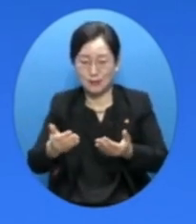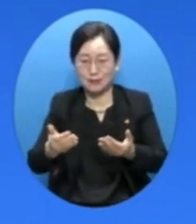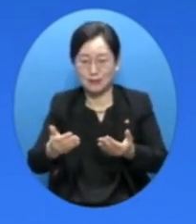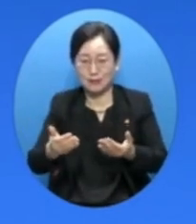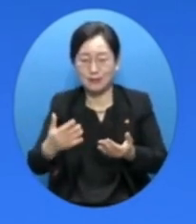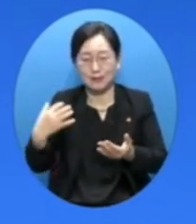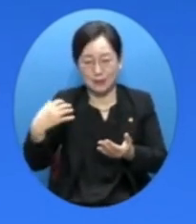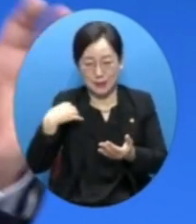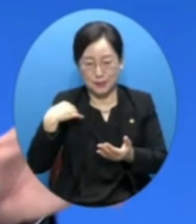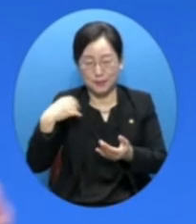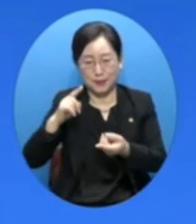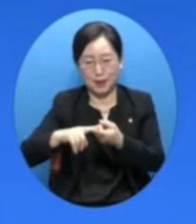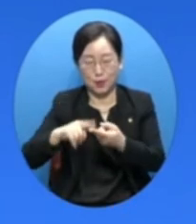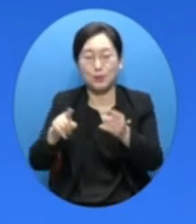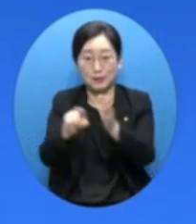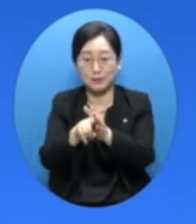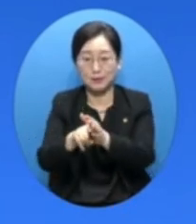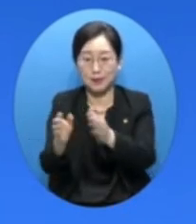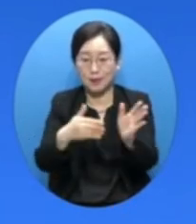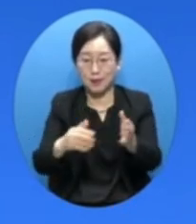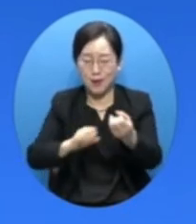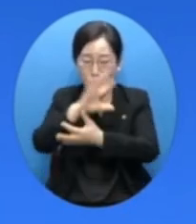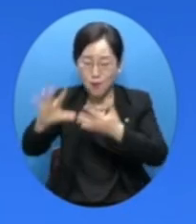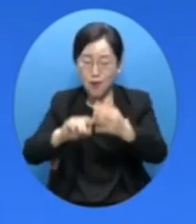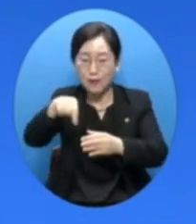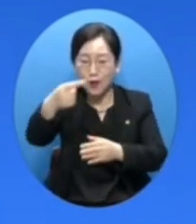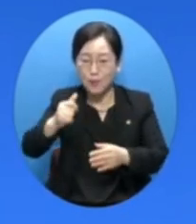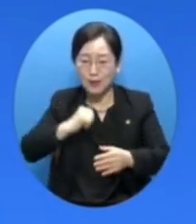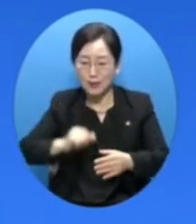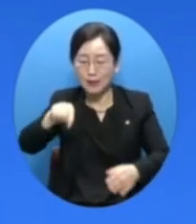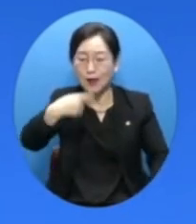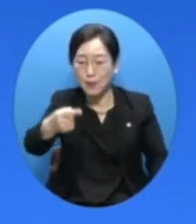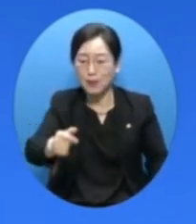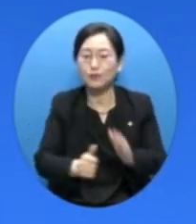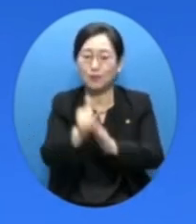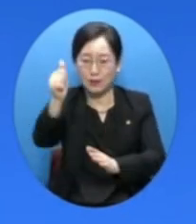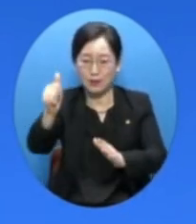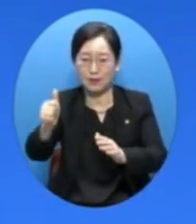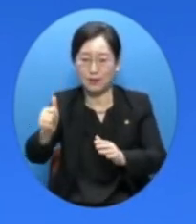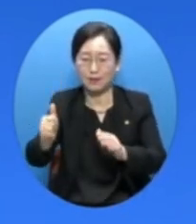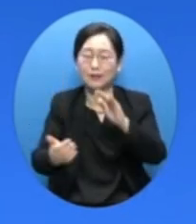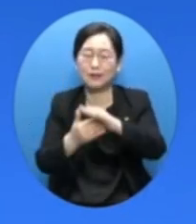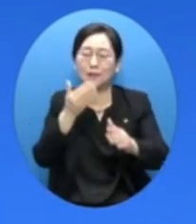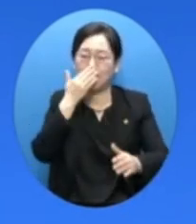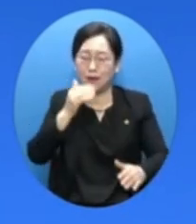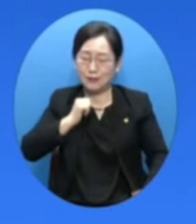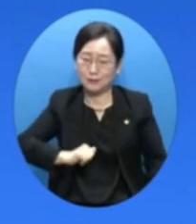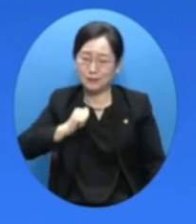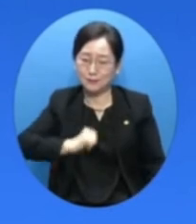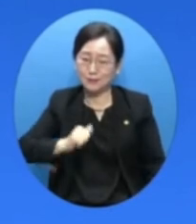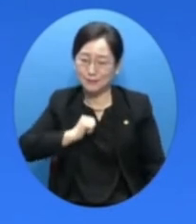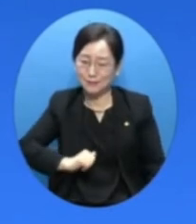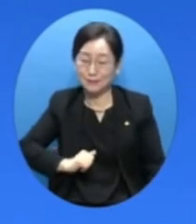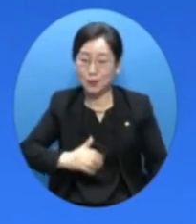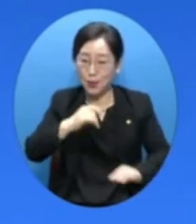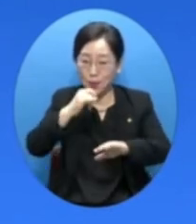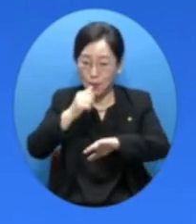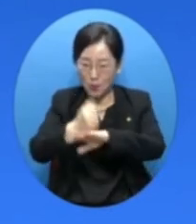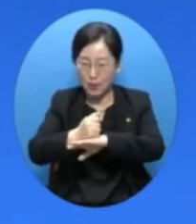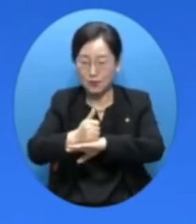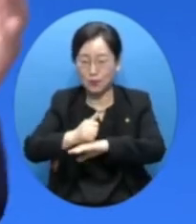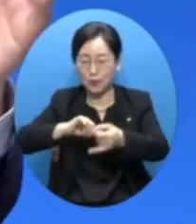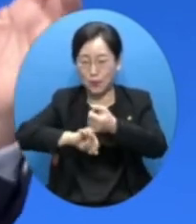믿습니다. 환난은 인내를, 인내는 연단을, 연단을 소망을 이루게 되는 것입니다. 참고 견디면 반드시 좋은 일이 일어나게 되는